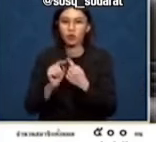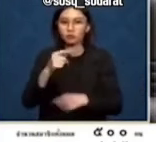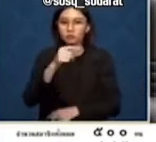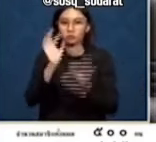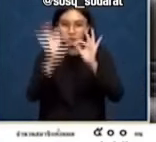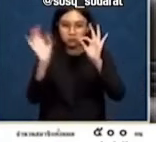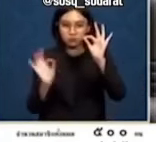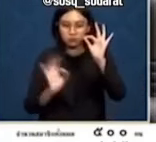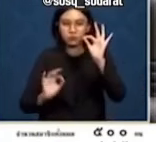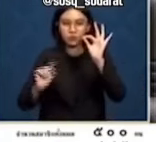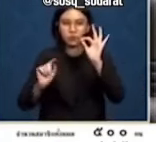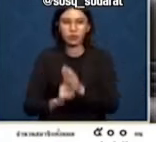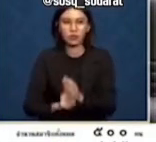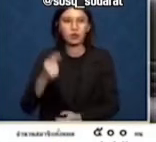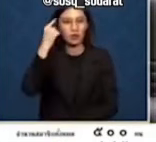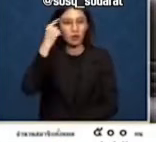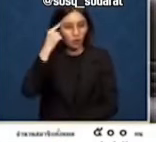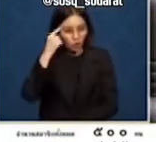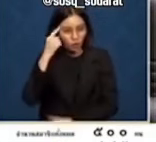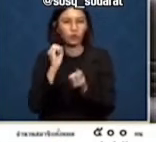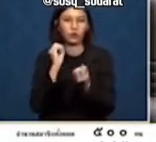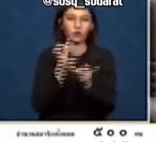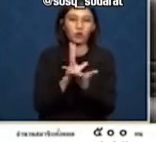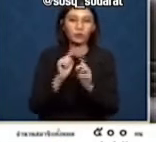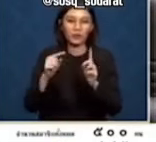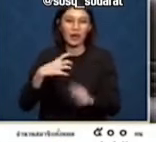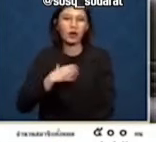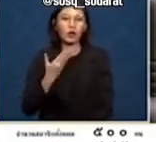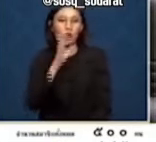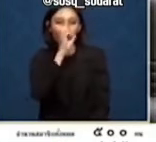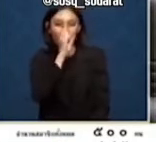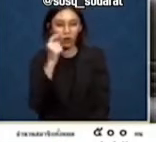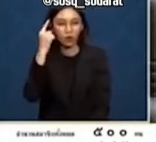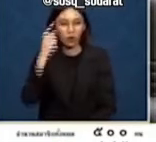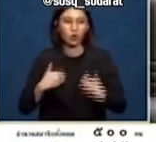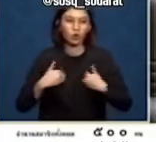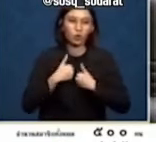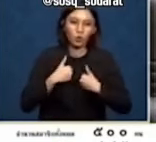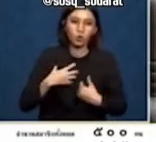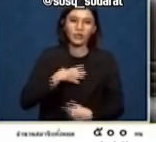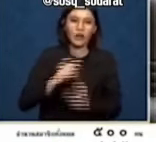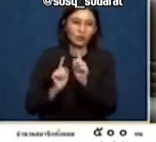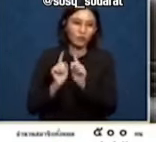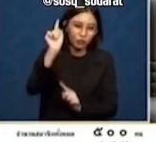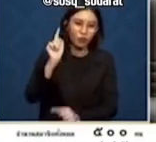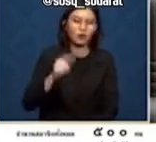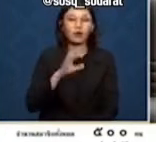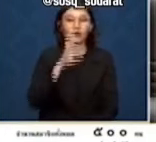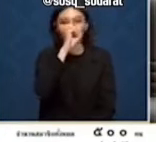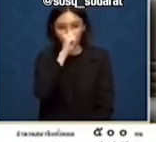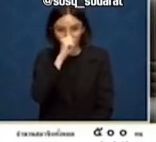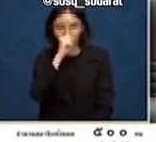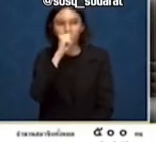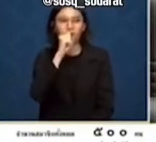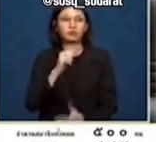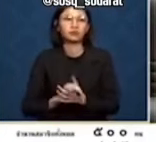ริงๆเนี่ยถ้าแน่จริงต้องร้องเลยนะต้องร้องเลยไม่ต้องไปกลัวนะคุณธนาธรสร้างบรรทัดฐานเอาไว้แล้วการร้องเพ